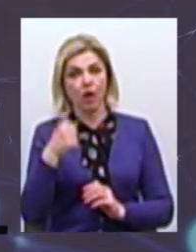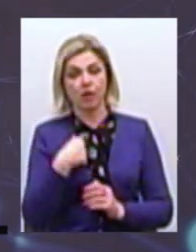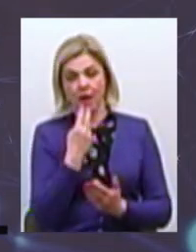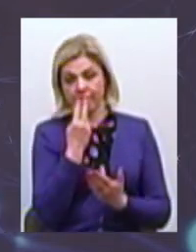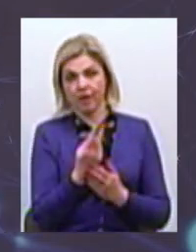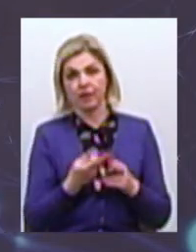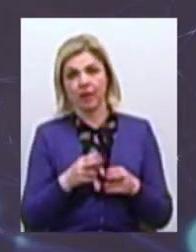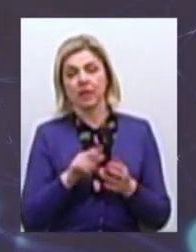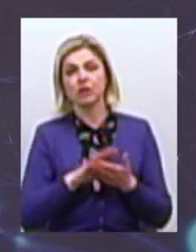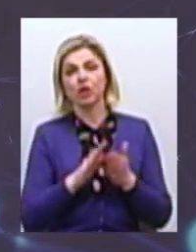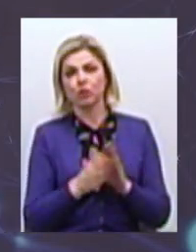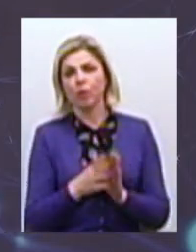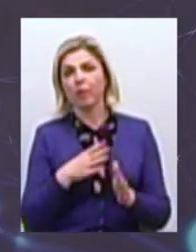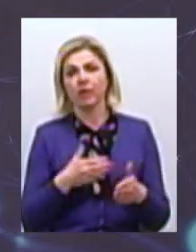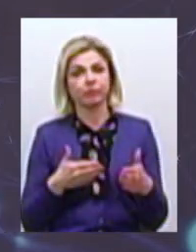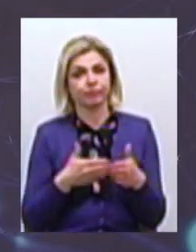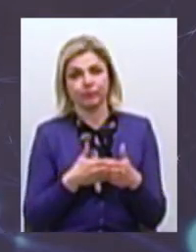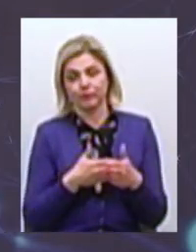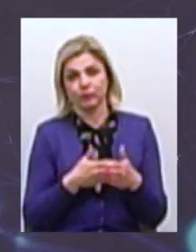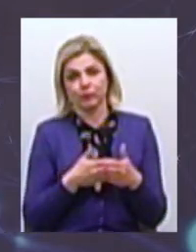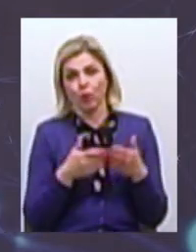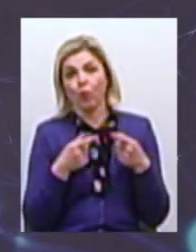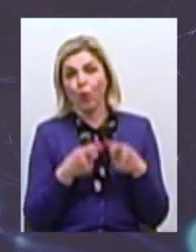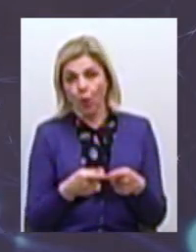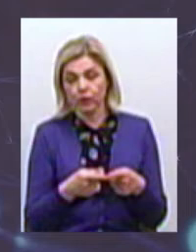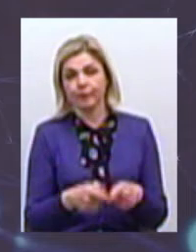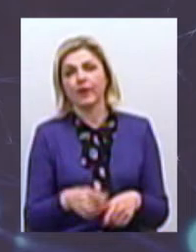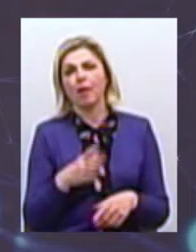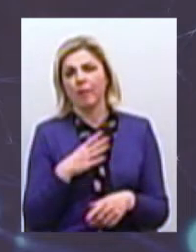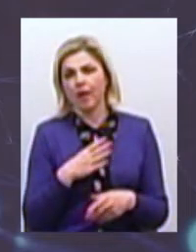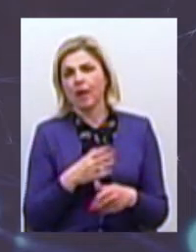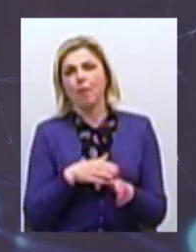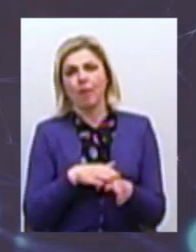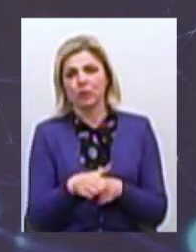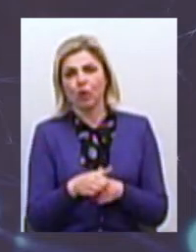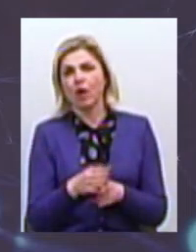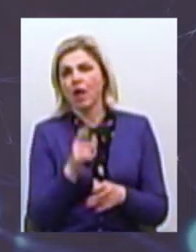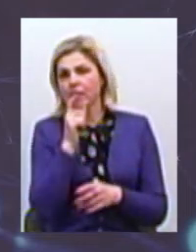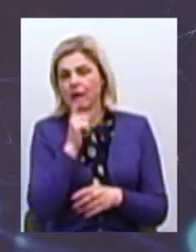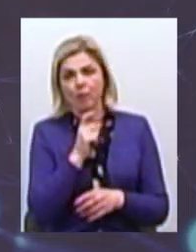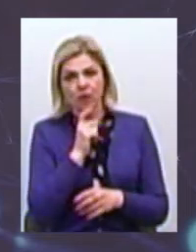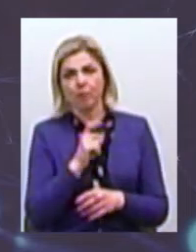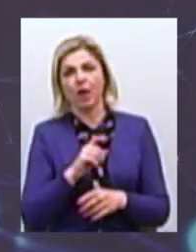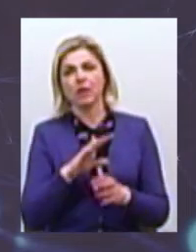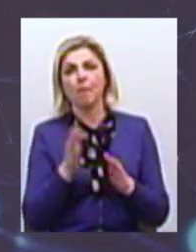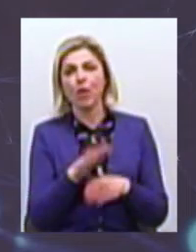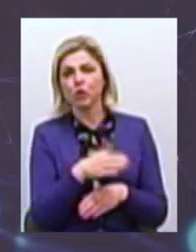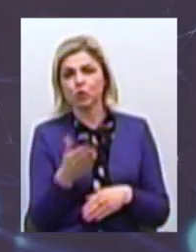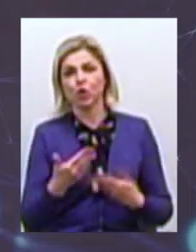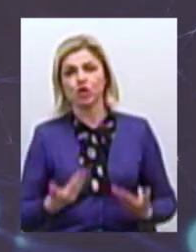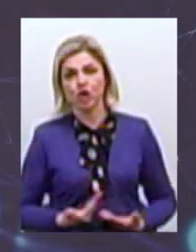ситуацию. Ситуация была загнана в глухой угол. То есть было абсолютное недопонимание между большинством жителей города,